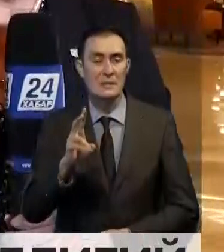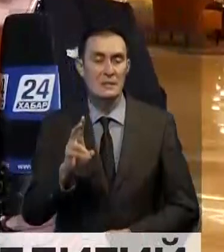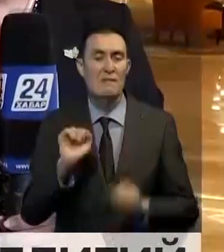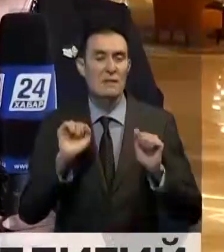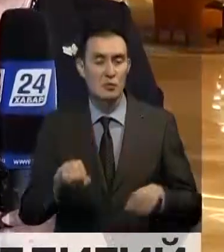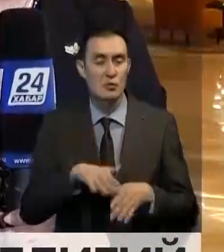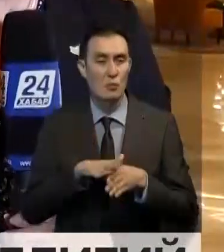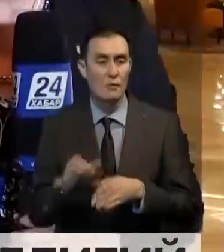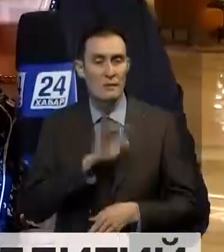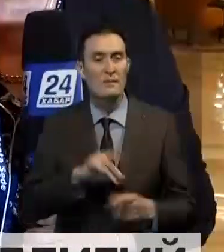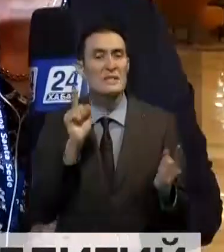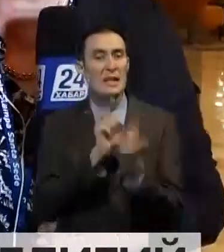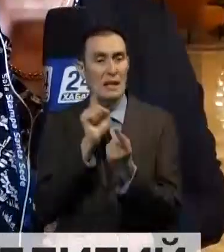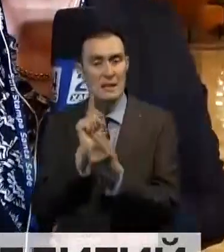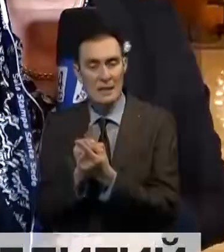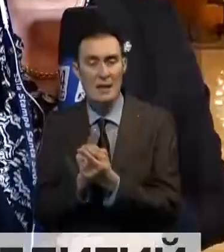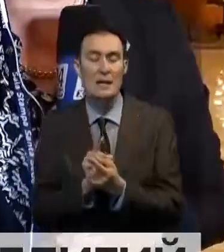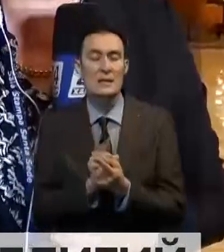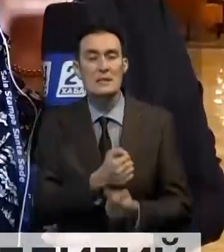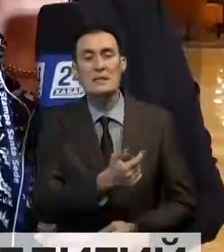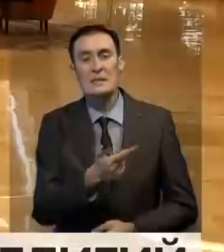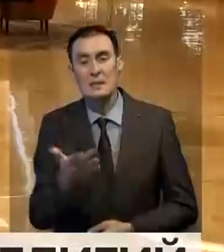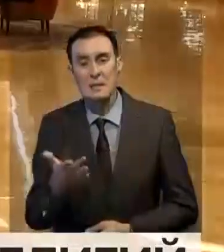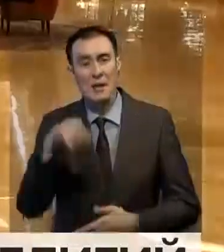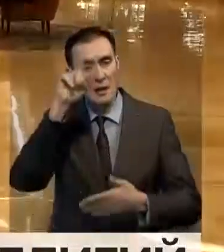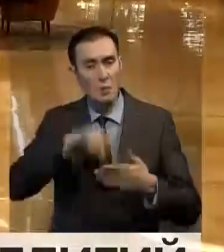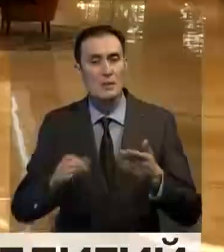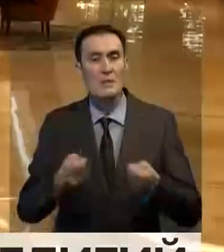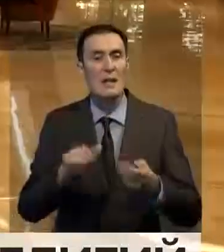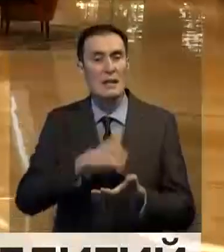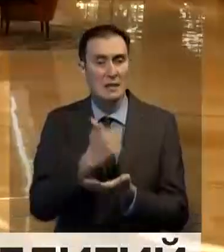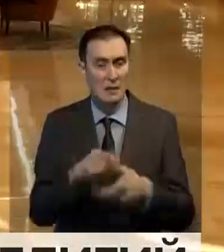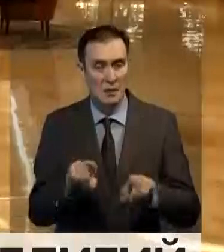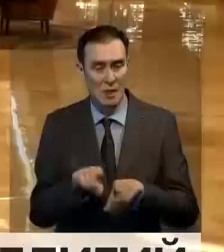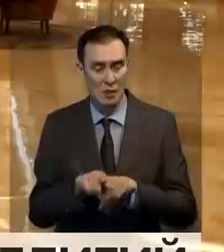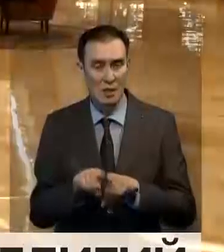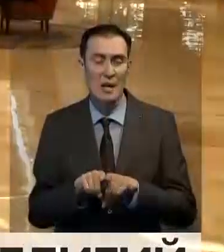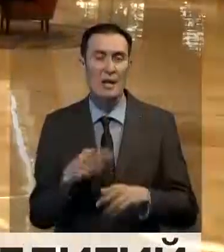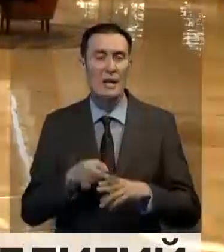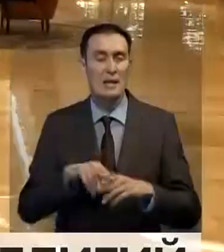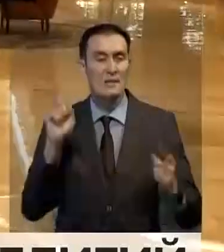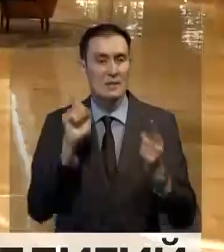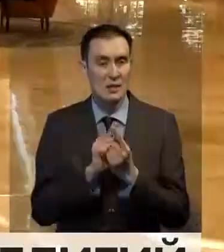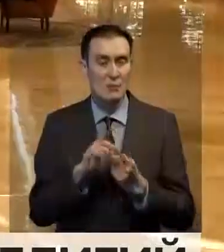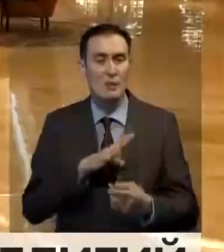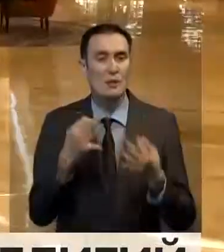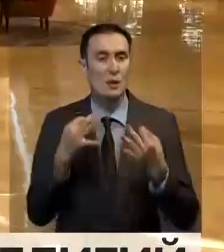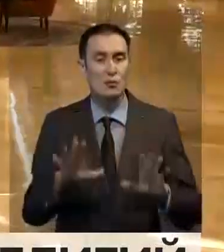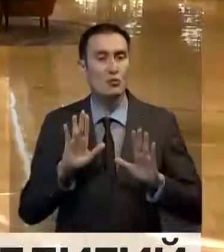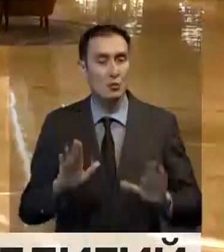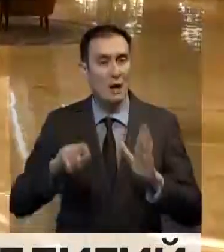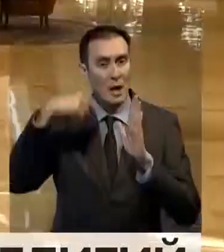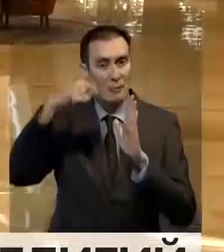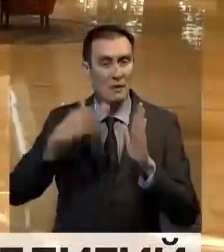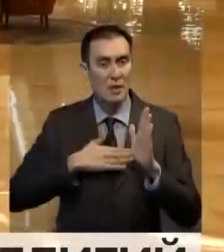использовал в полной мере, встретиться с несколькими религиозными лидерами. На эти встречи был допущен только